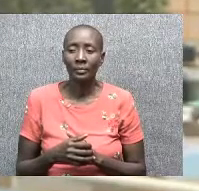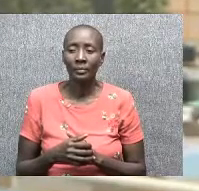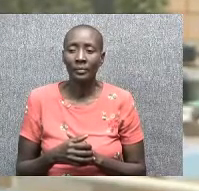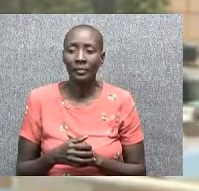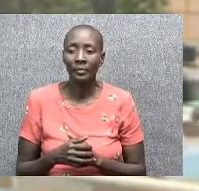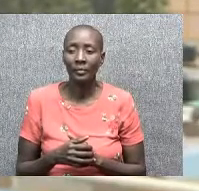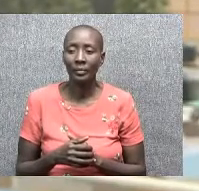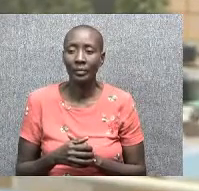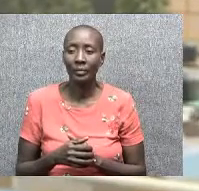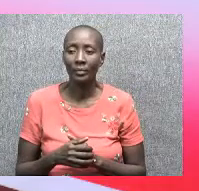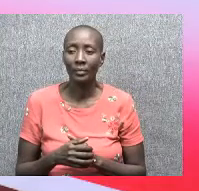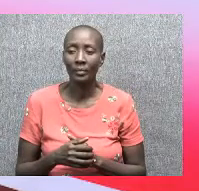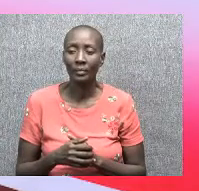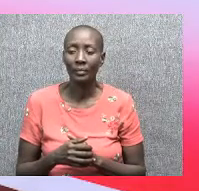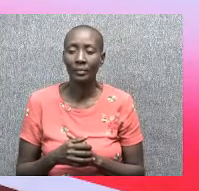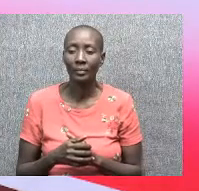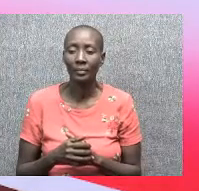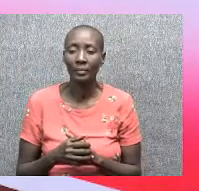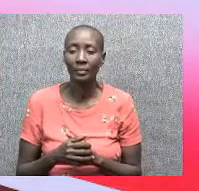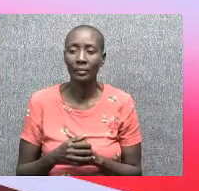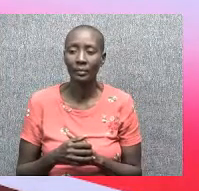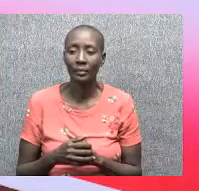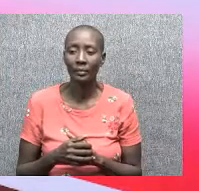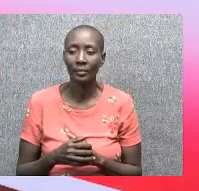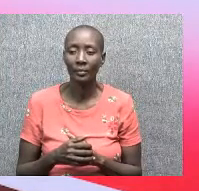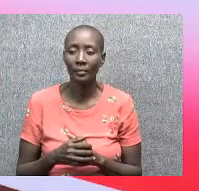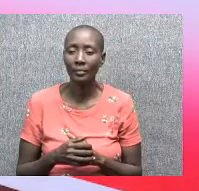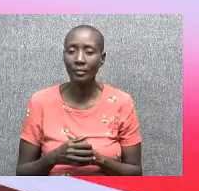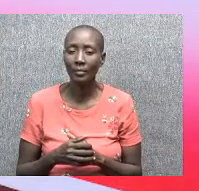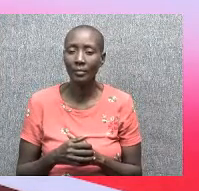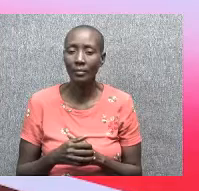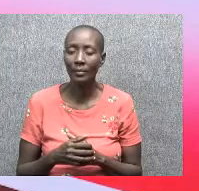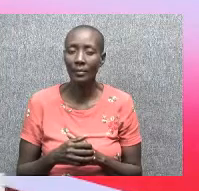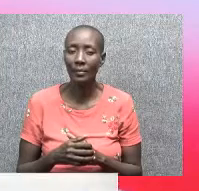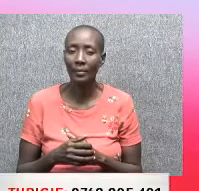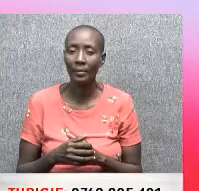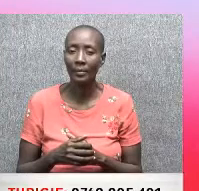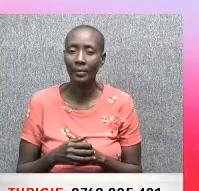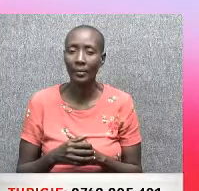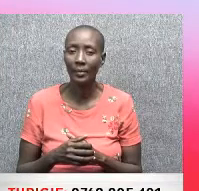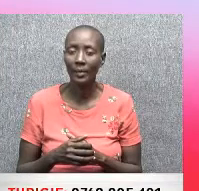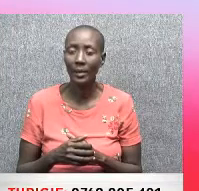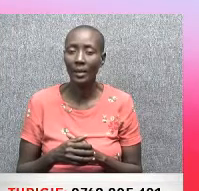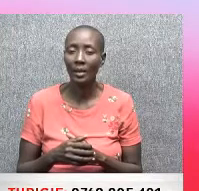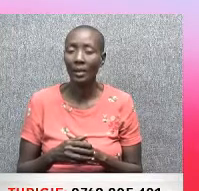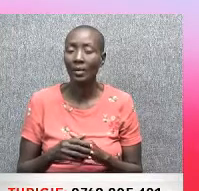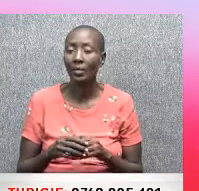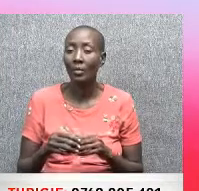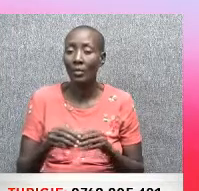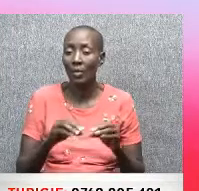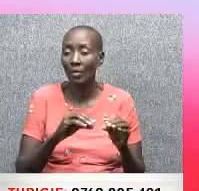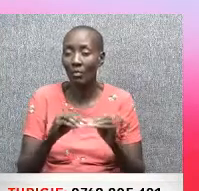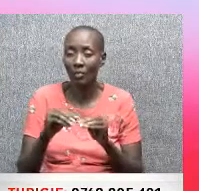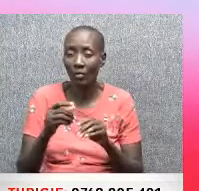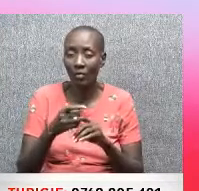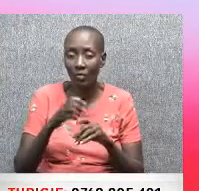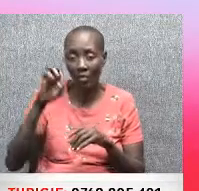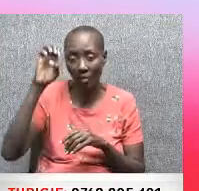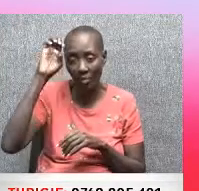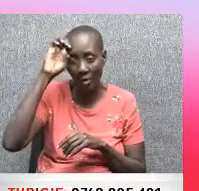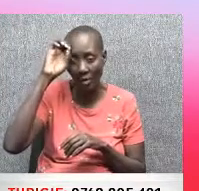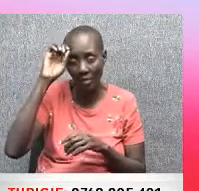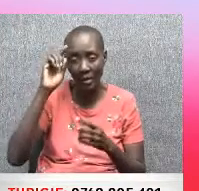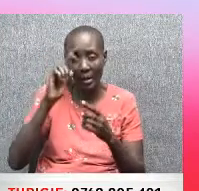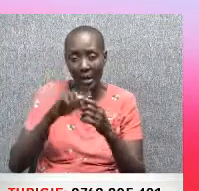Calvin Chitwa. Naam, safi kabisa, tunakutoa maeneo yale ya kule Eldoret. Moja kwa moja tunafuliza hadi